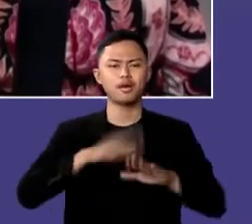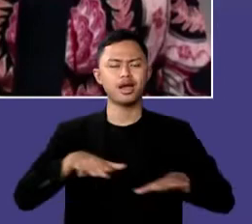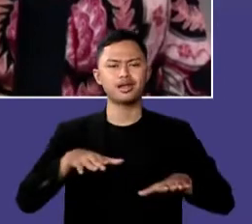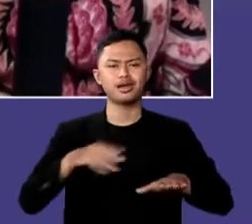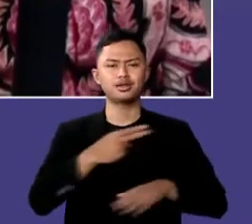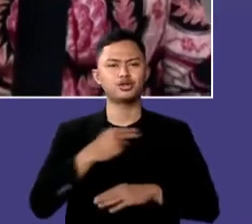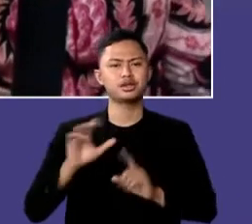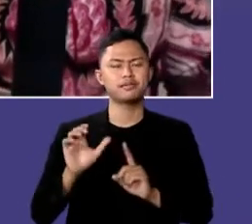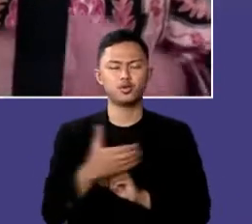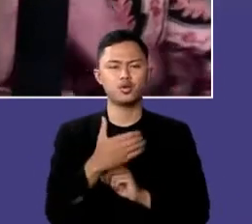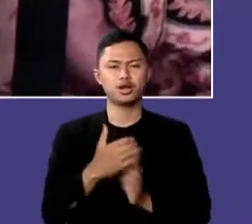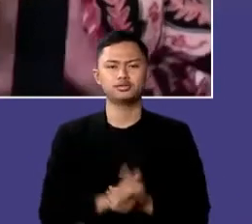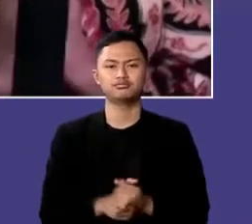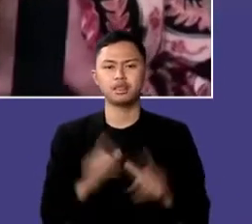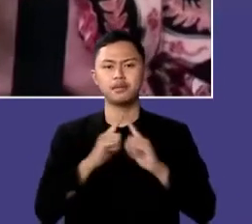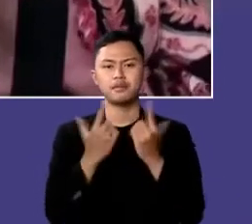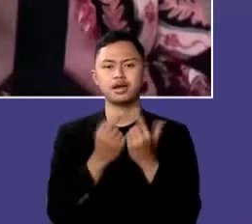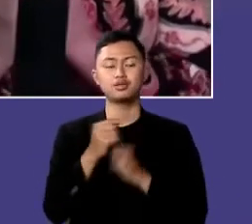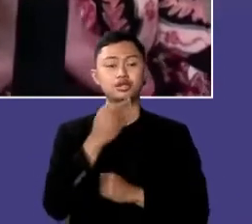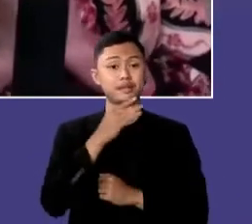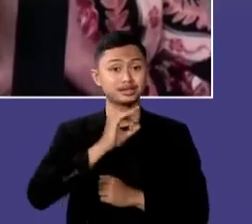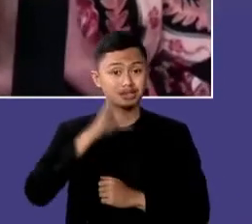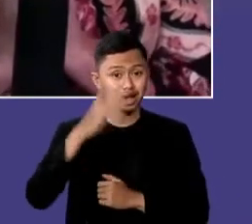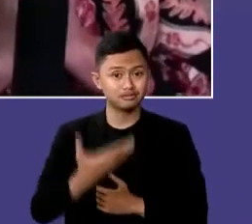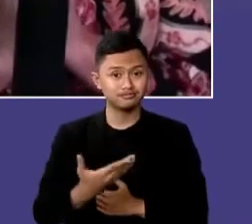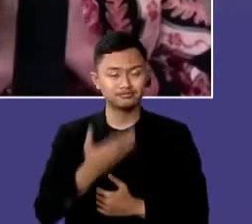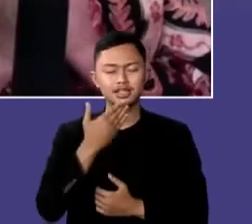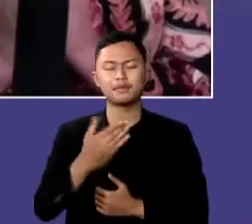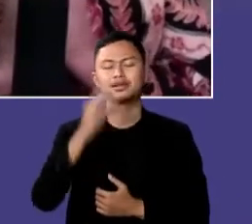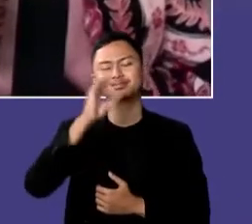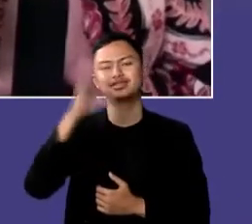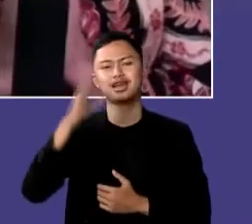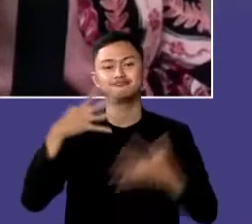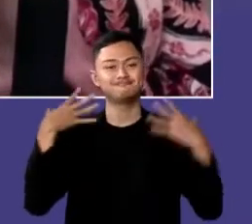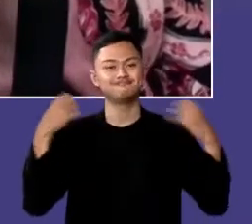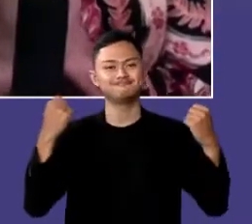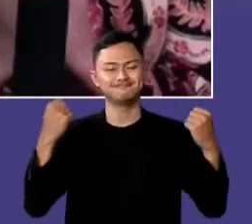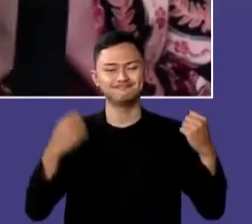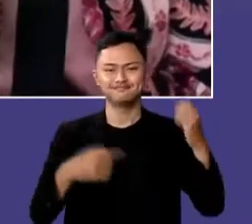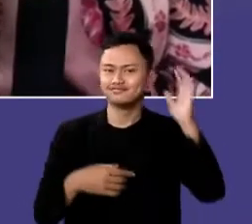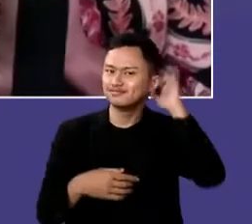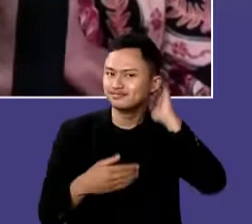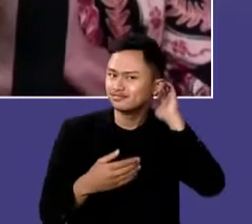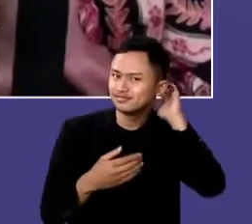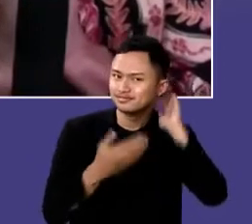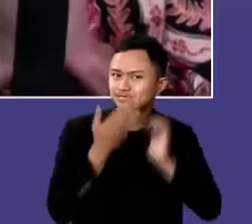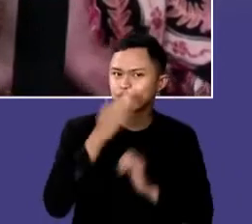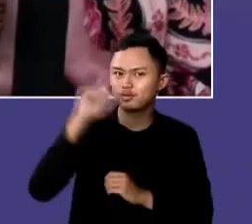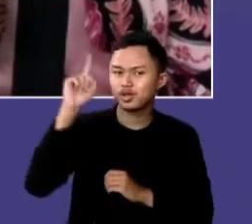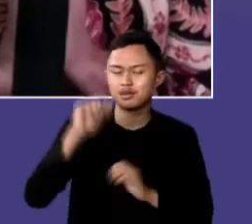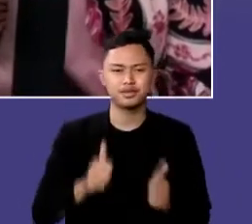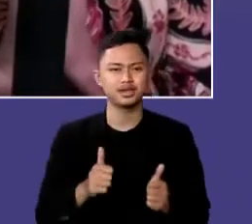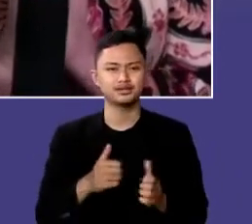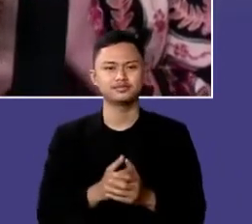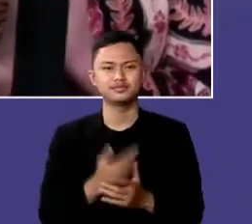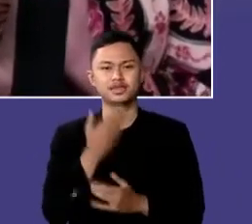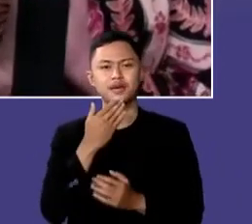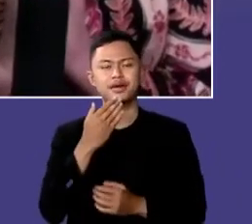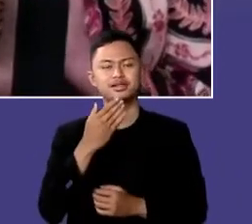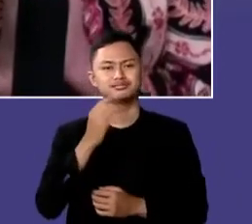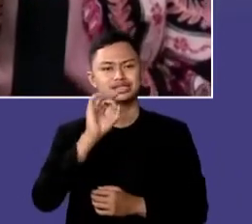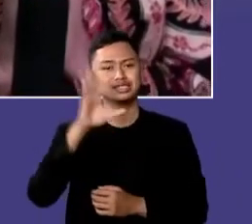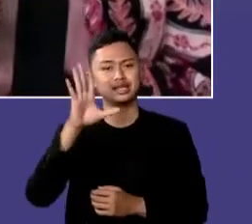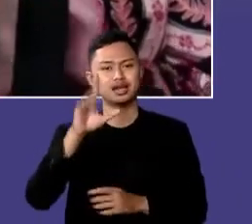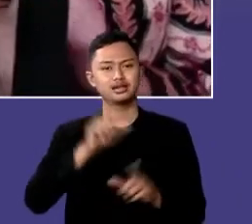selamat siang Kak Seto Selamat siang Mbak Anastasia Putri Duyung Apa kabar Alhamdulillah baik sangat yang juga Dokter